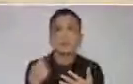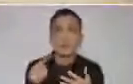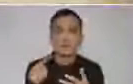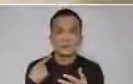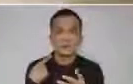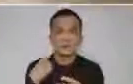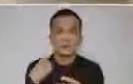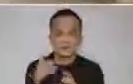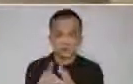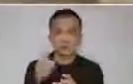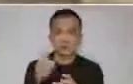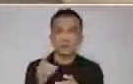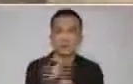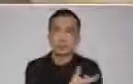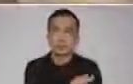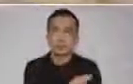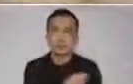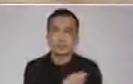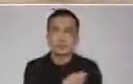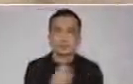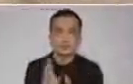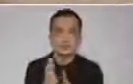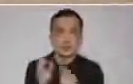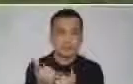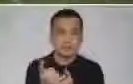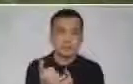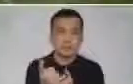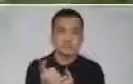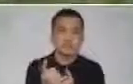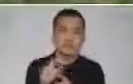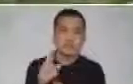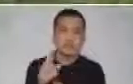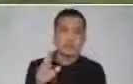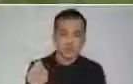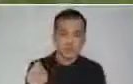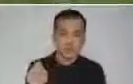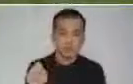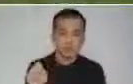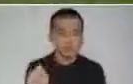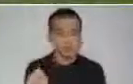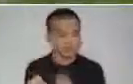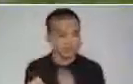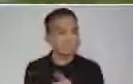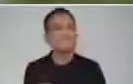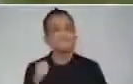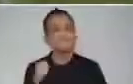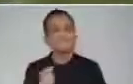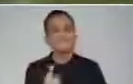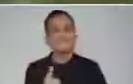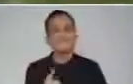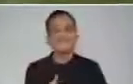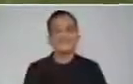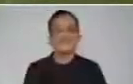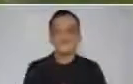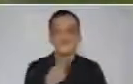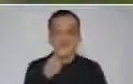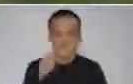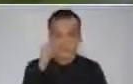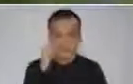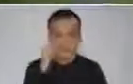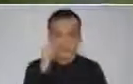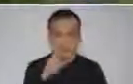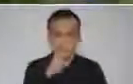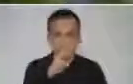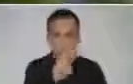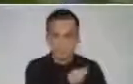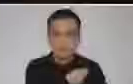ang pagpaparami ng baboy sa mga lugar na wala ng ASF. Ang DA ay mayroong 1.6 billion pesos na handang ipautang sa